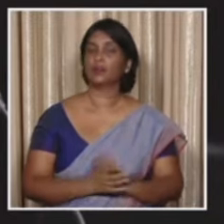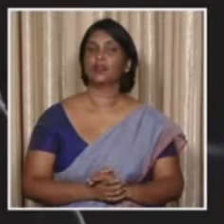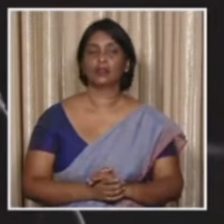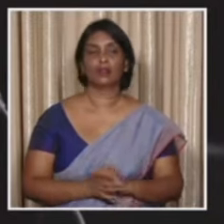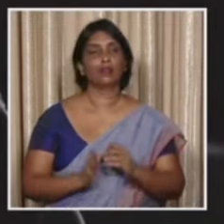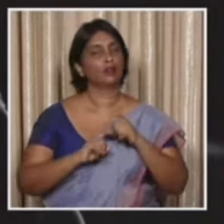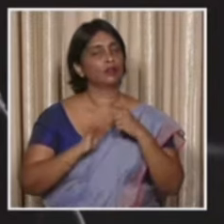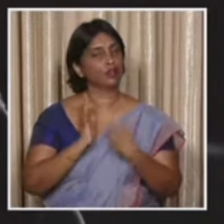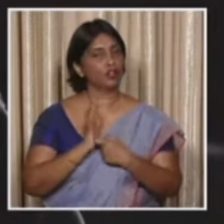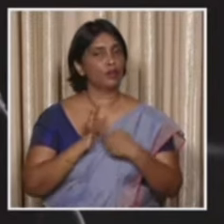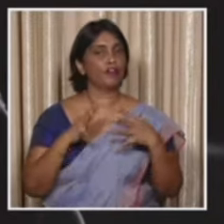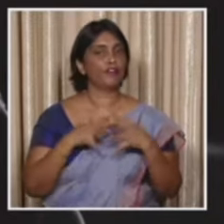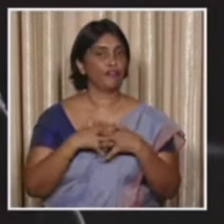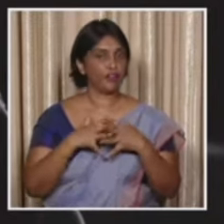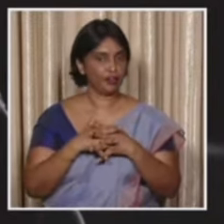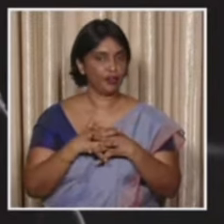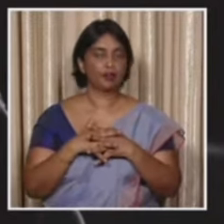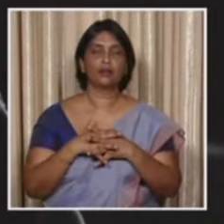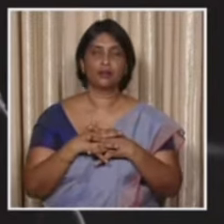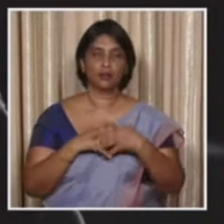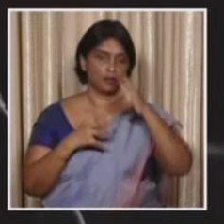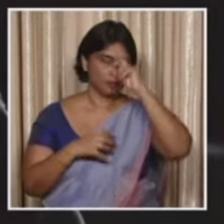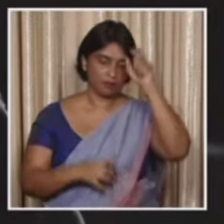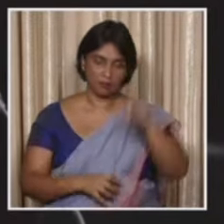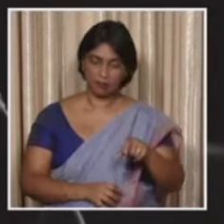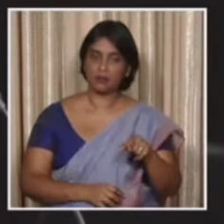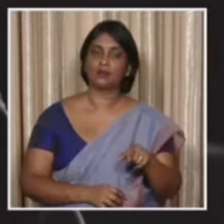கருணாரட்ன அவர்களை பற்றி நான் முதலில்